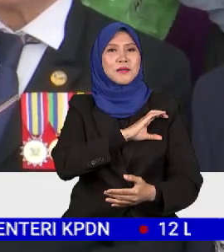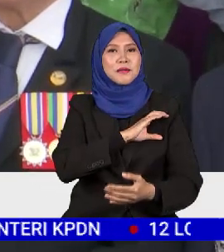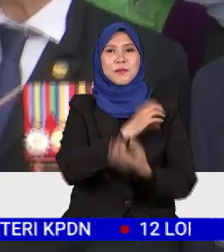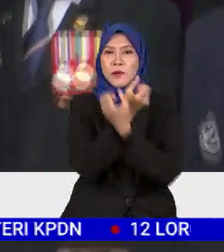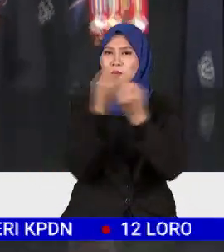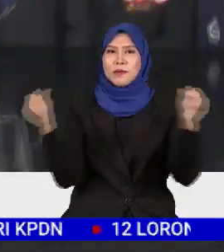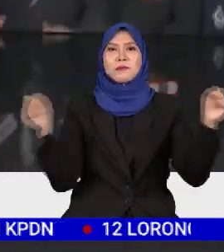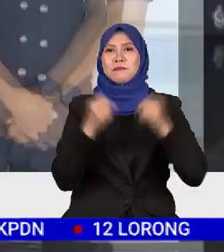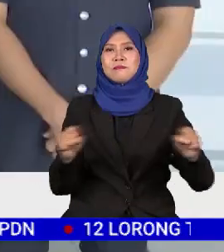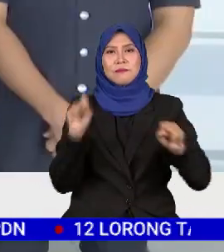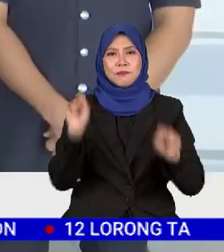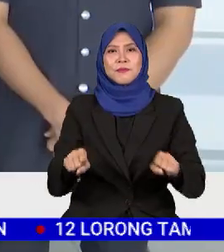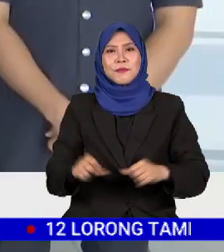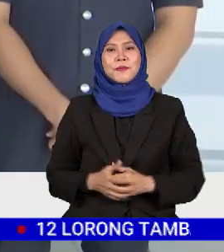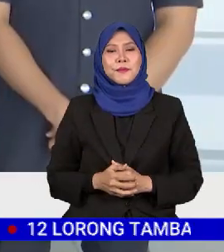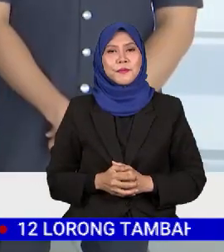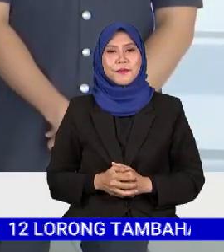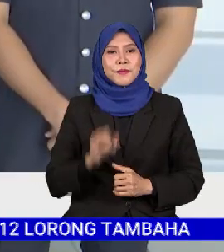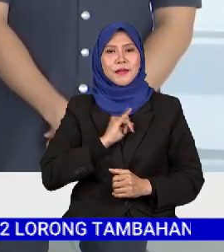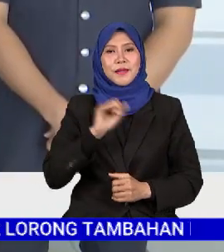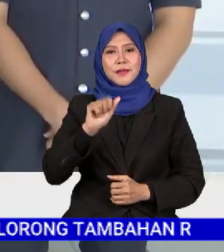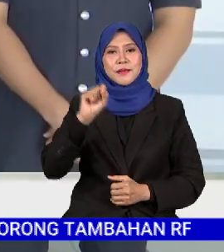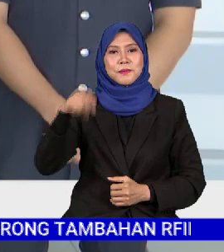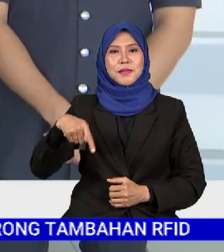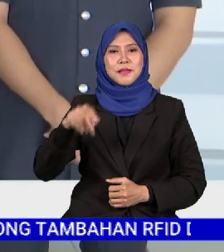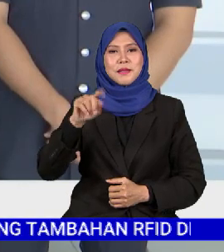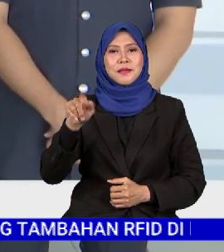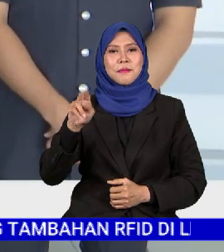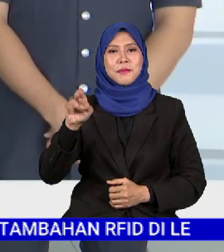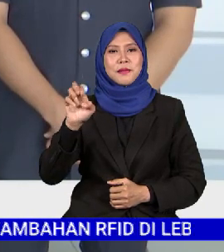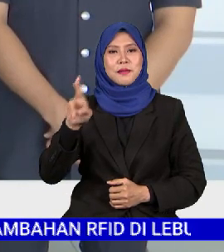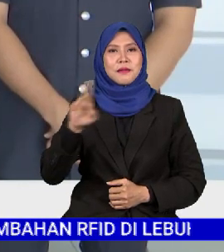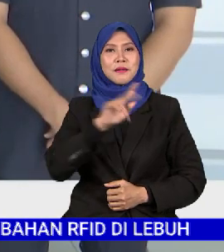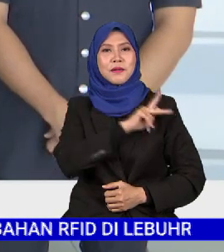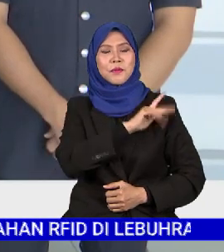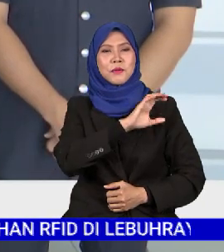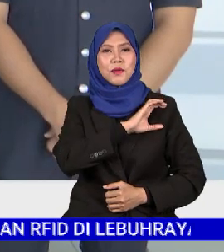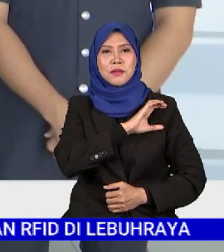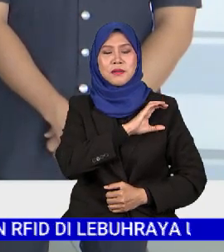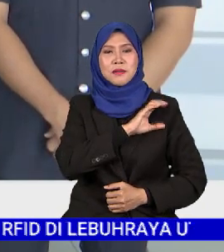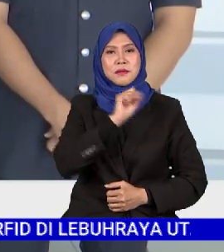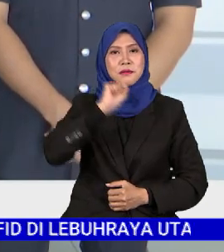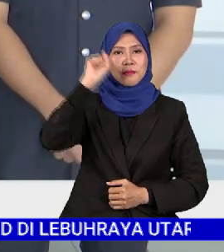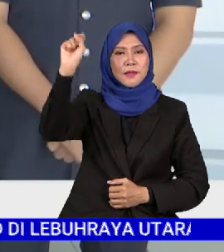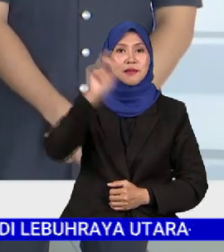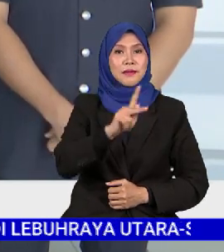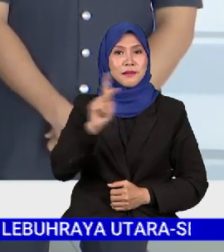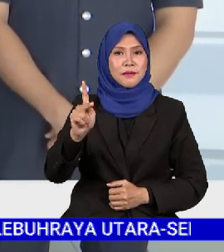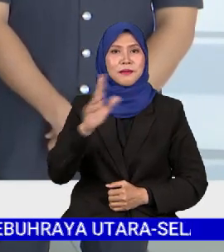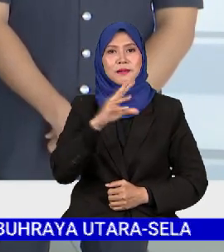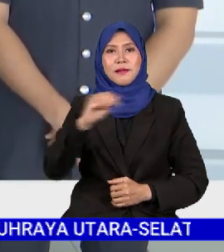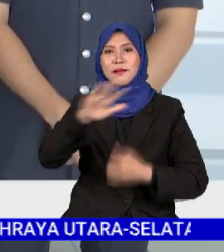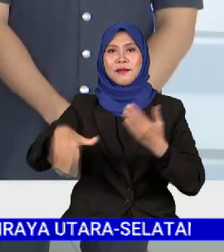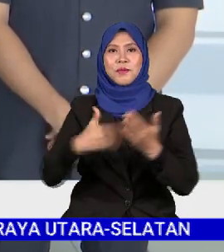siap sedia. Saya ACP Muhammad Zaidi bin Abdullah, Ketua Polis Daerah Kota Kinabalu dan seluruh